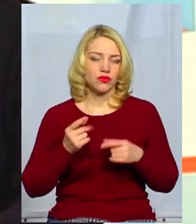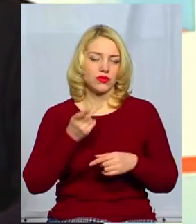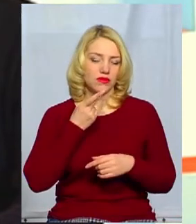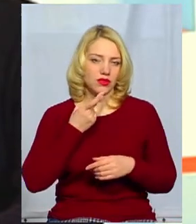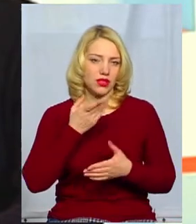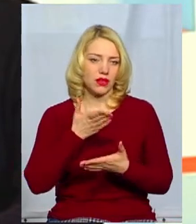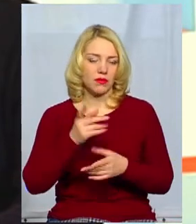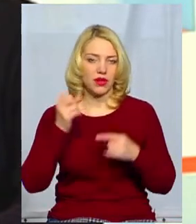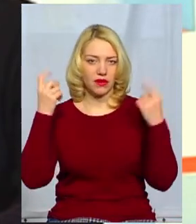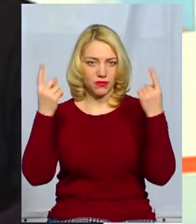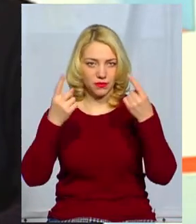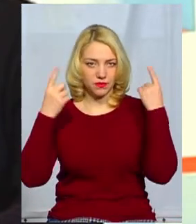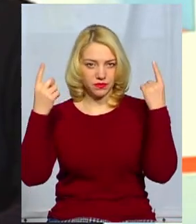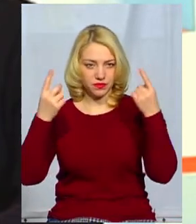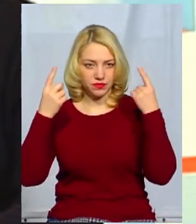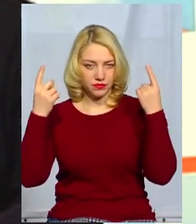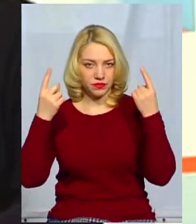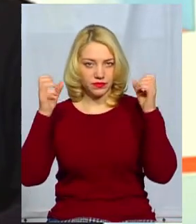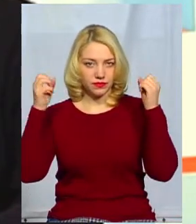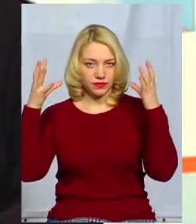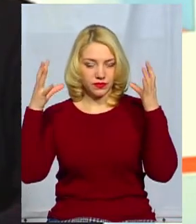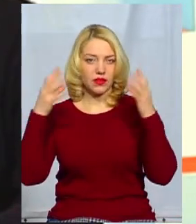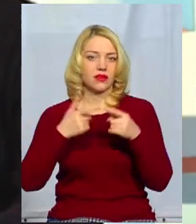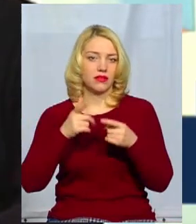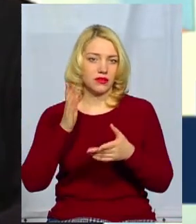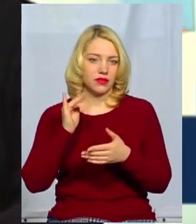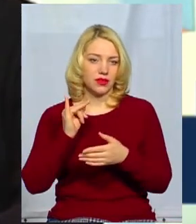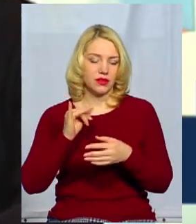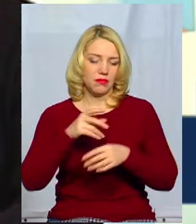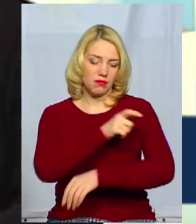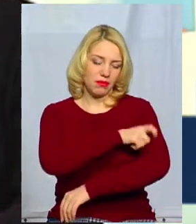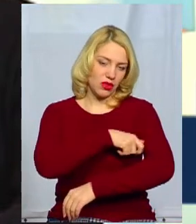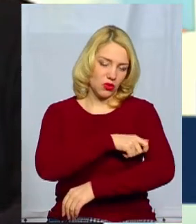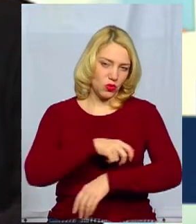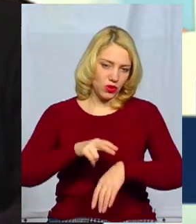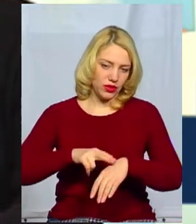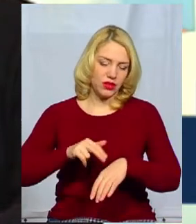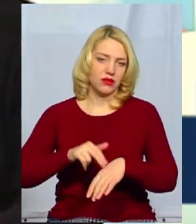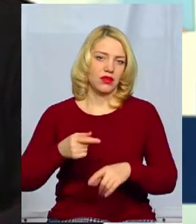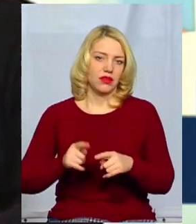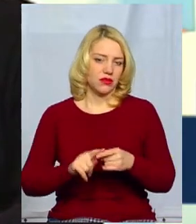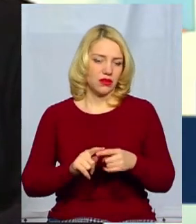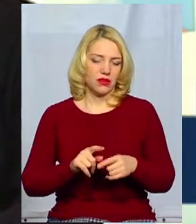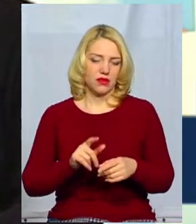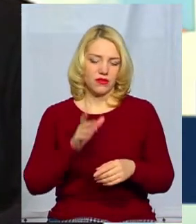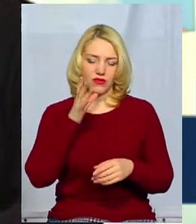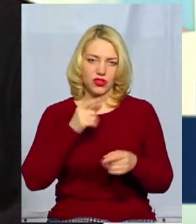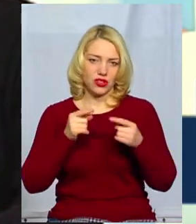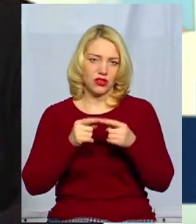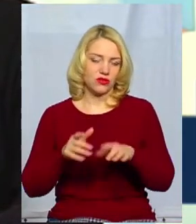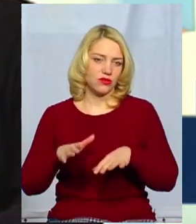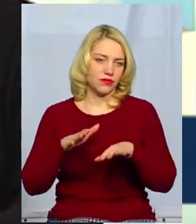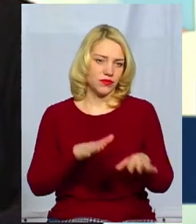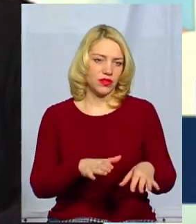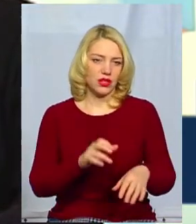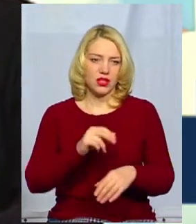при вімкнених проблискових маячках патрульні та інші служби добираються вчасно. Таких зауважень якби до